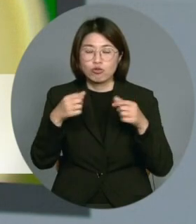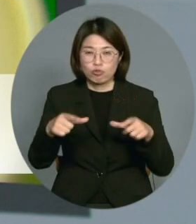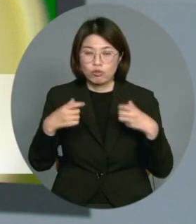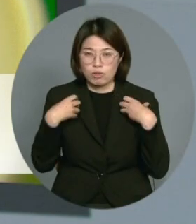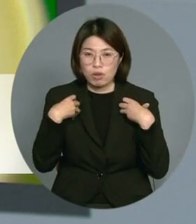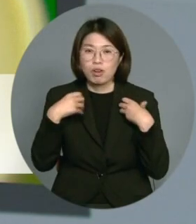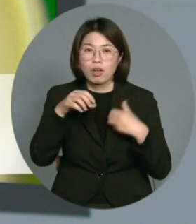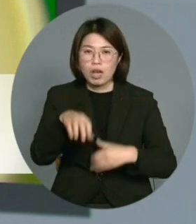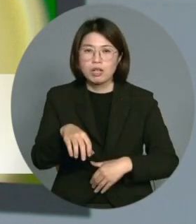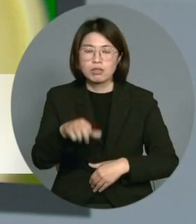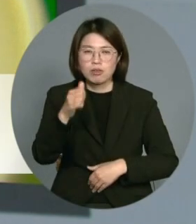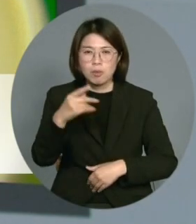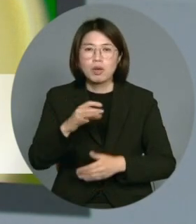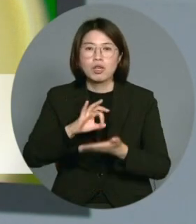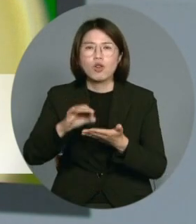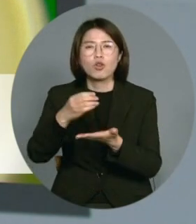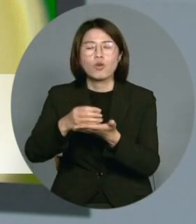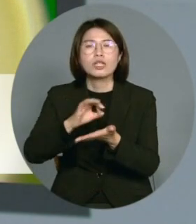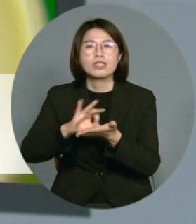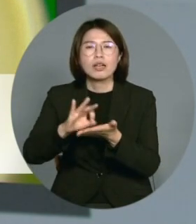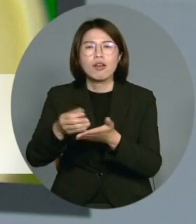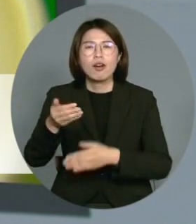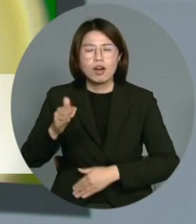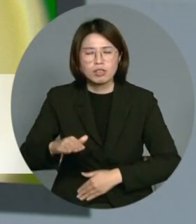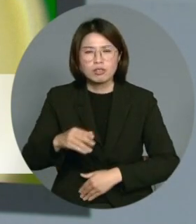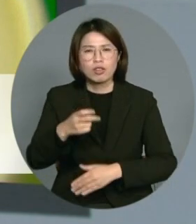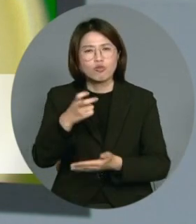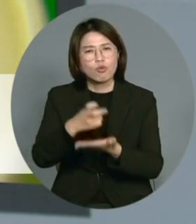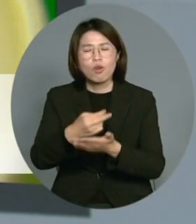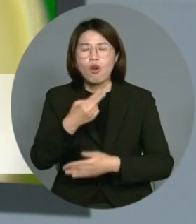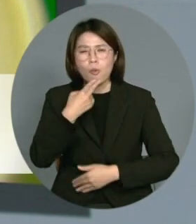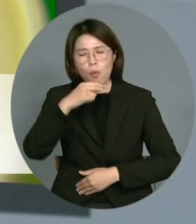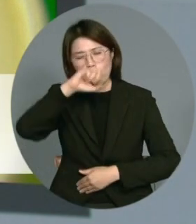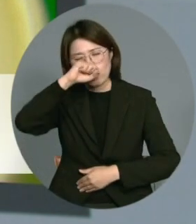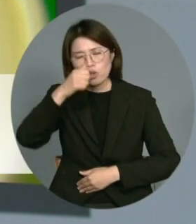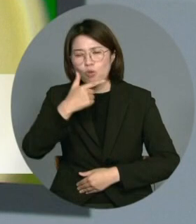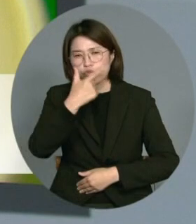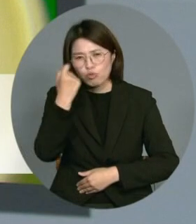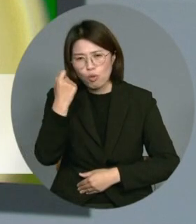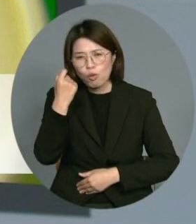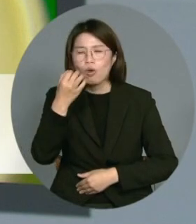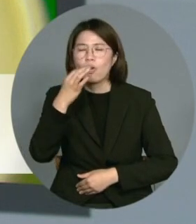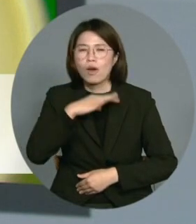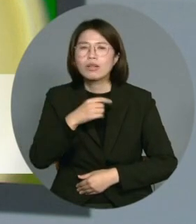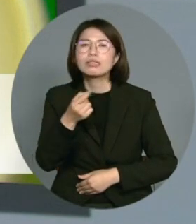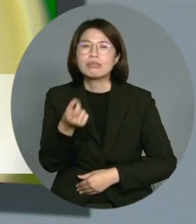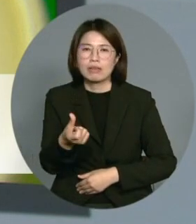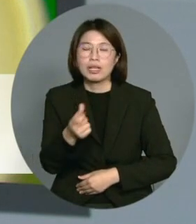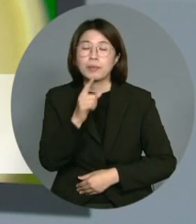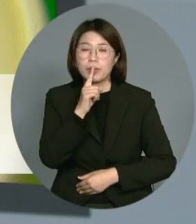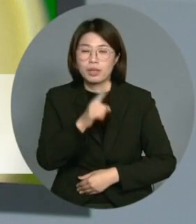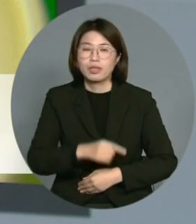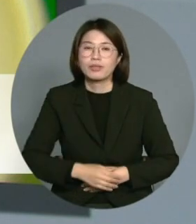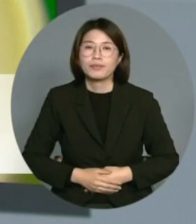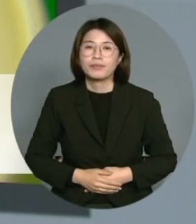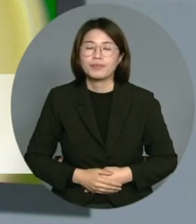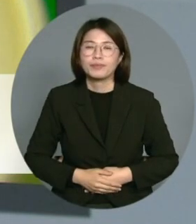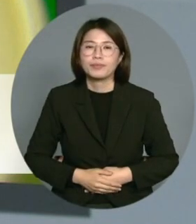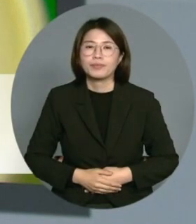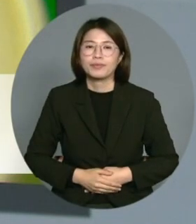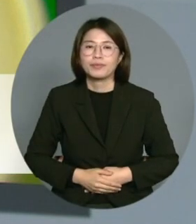했는데 관련 조례도 없고 예산도 부족해 실효성이 떨어진다는 지적이 나옵니다. 장미쁨 기자가